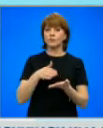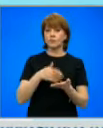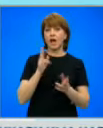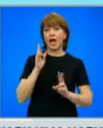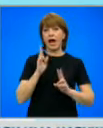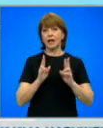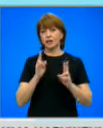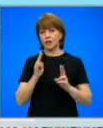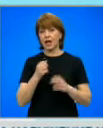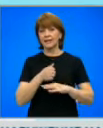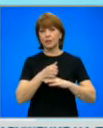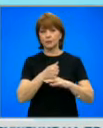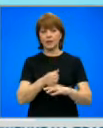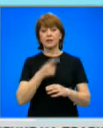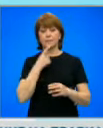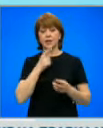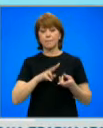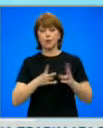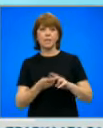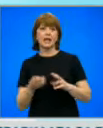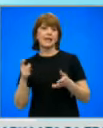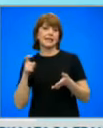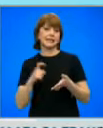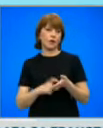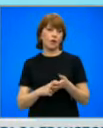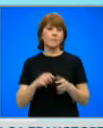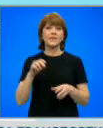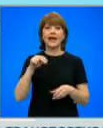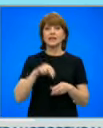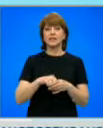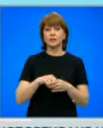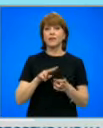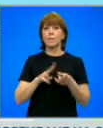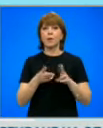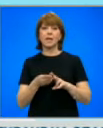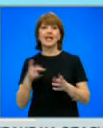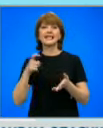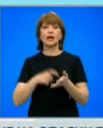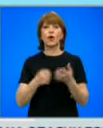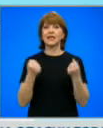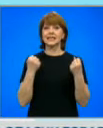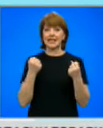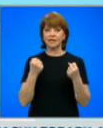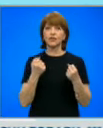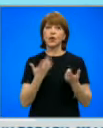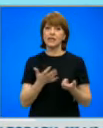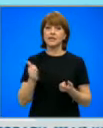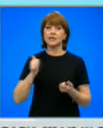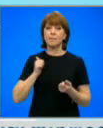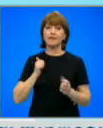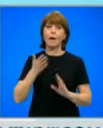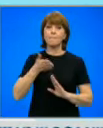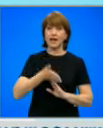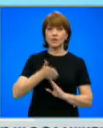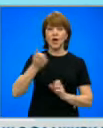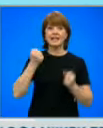с промени в закона за здравното осигуряване, приети на първо четене. Гласувани бяха и промени в закона за здравето, с които се запазва